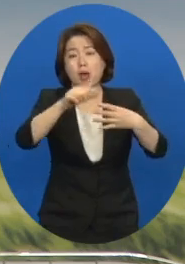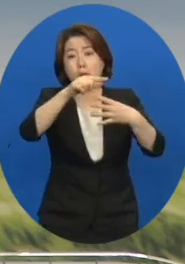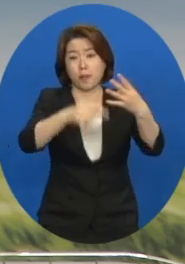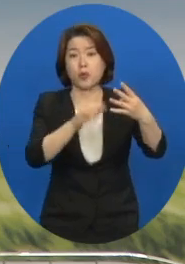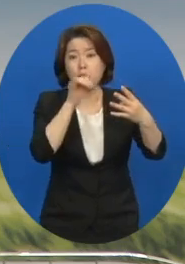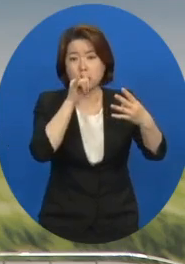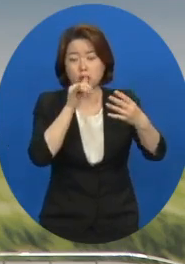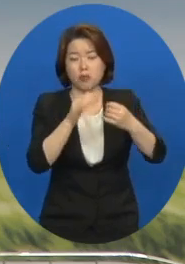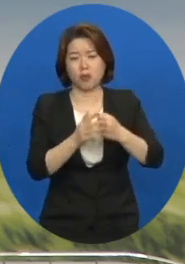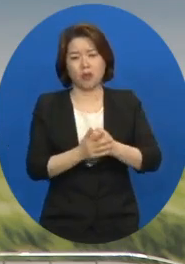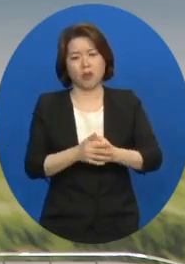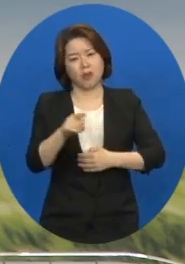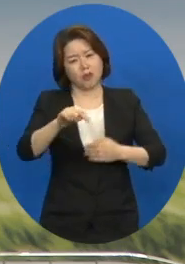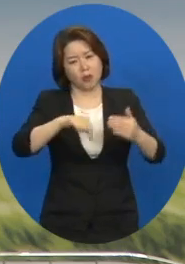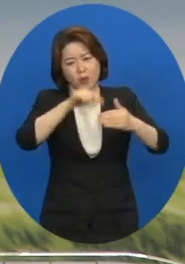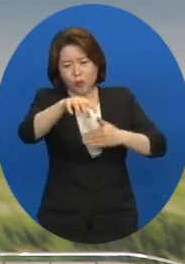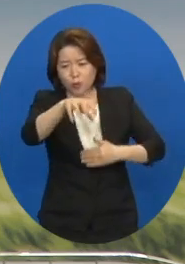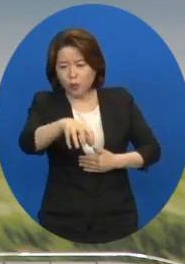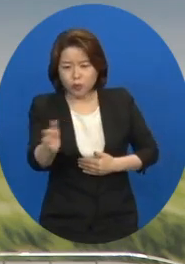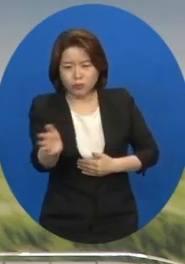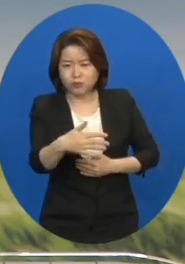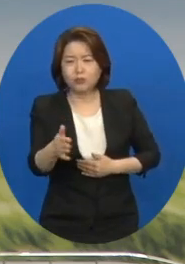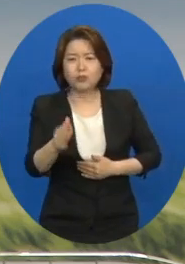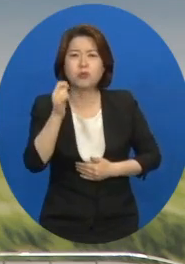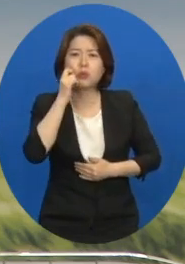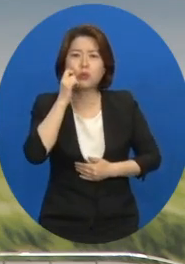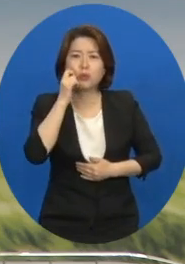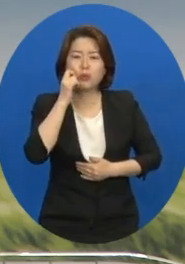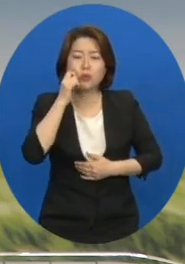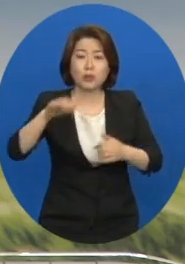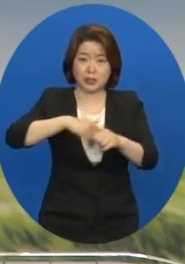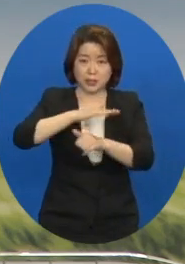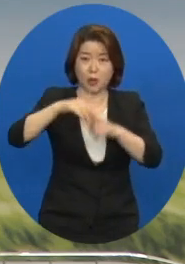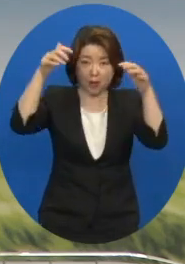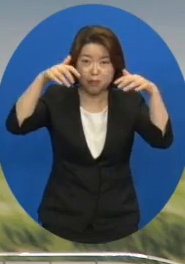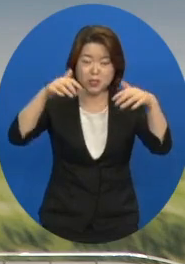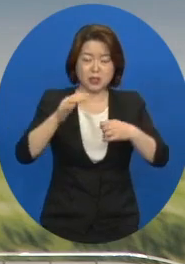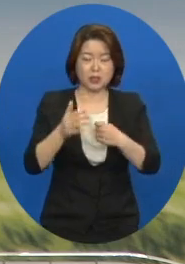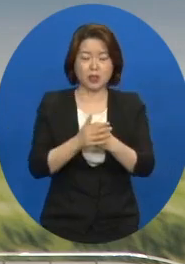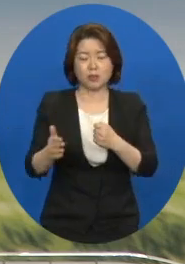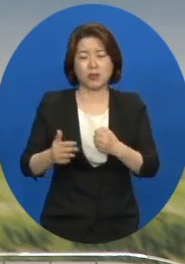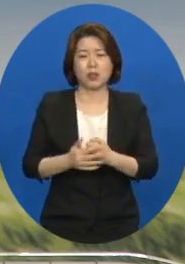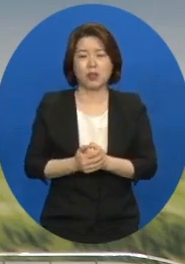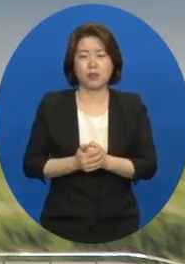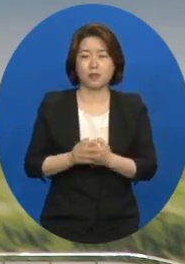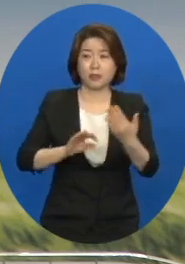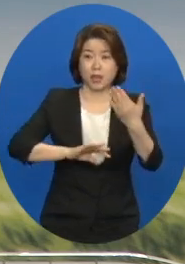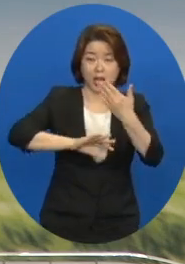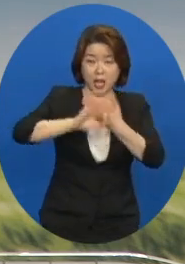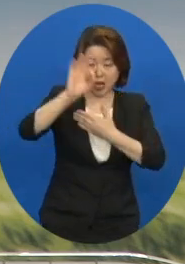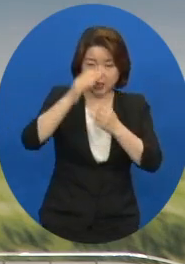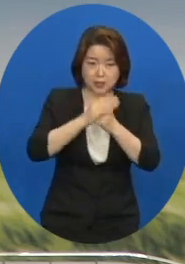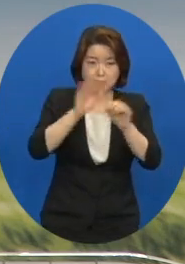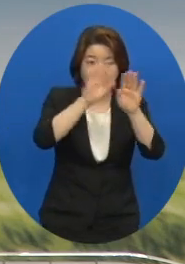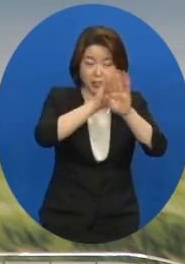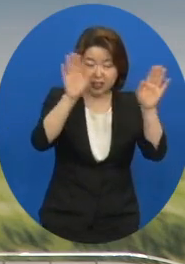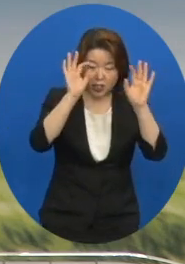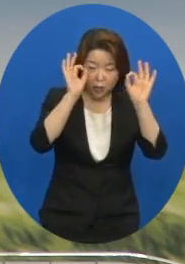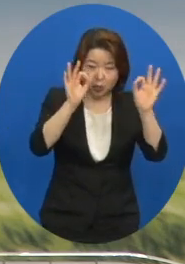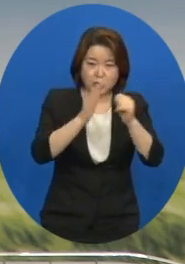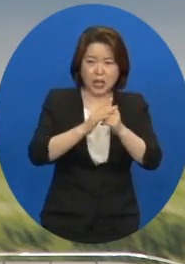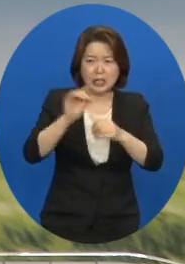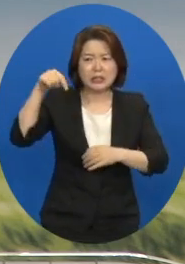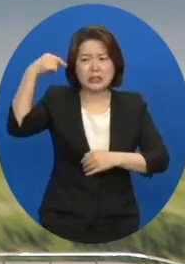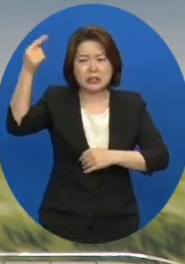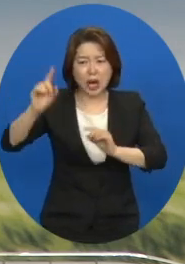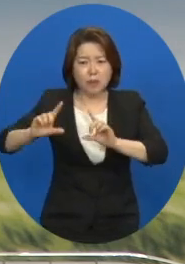그 프로그램을 실시할 수 없는 상황이 되었습니다. 아침에 일기예보를 보니까 그 다음 날까지 비가 계속